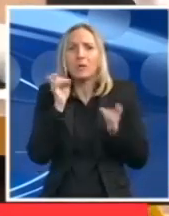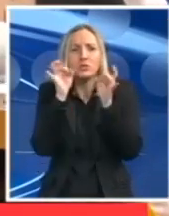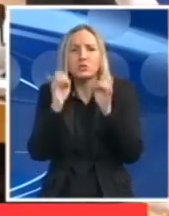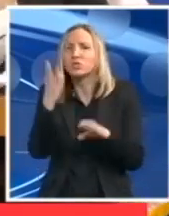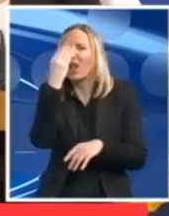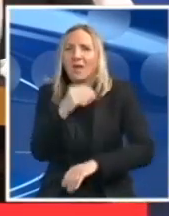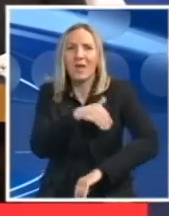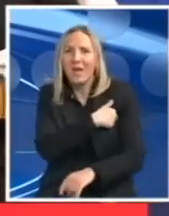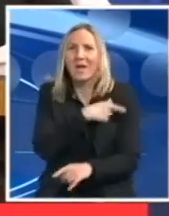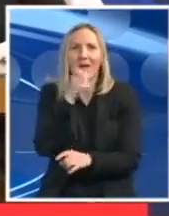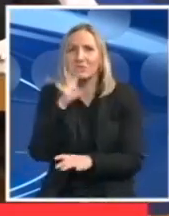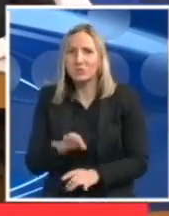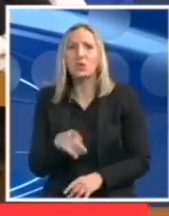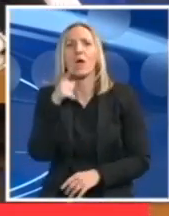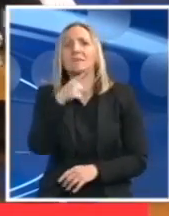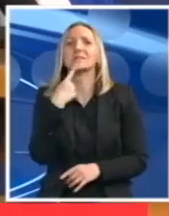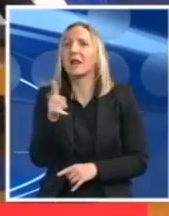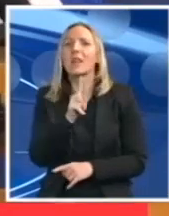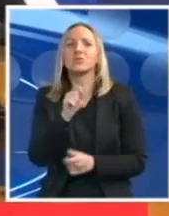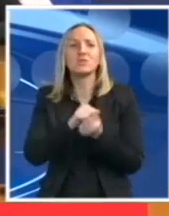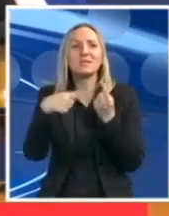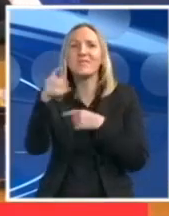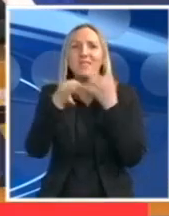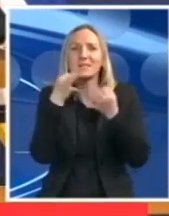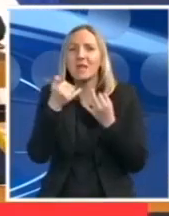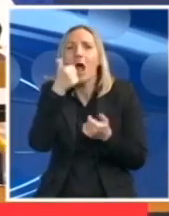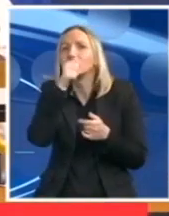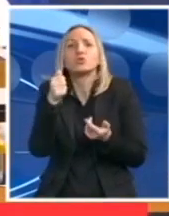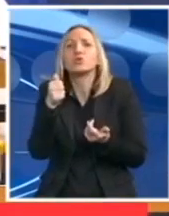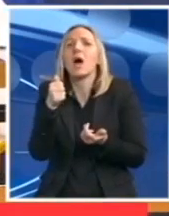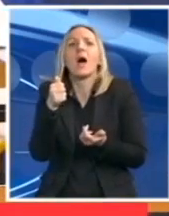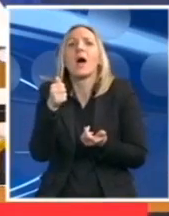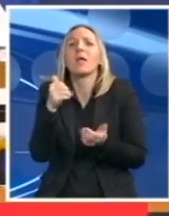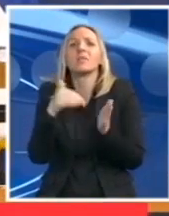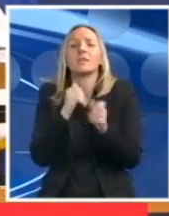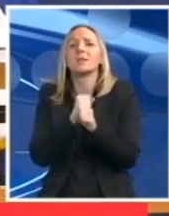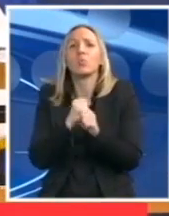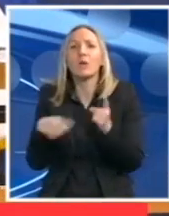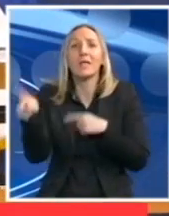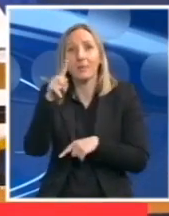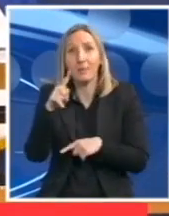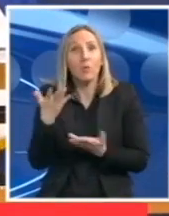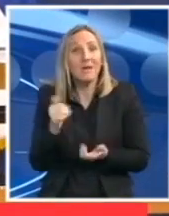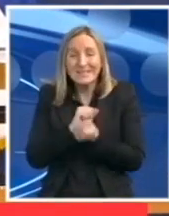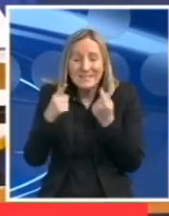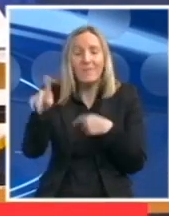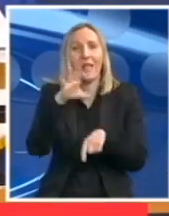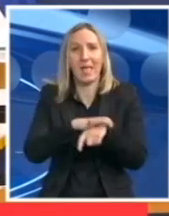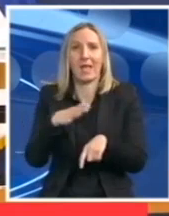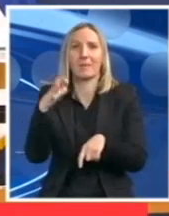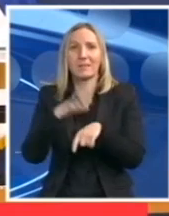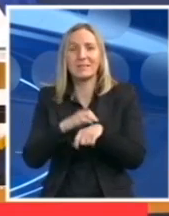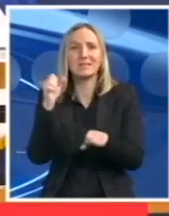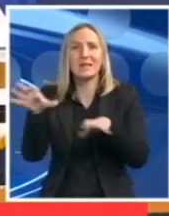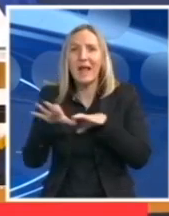Rekli ste nećete sve testirati, razumljivo, ali šta se onda može uraditi? Da li onda ima nekog smisla da recimo svi lekari, svi medicinski radnici u Srbiji,